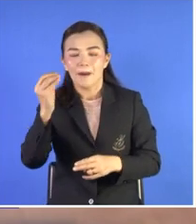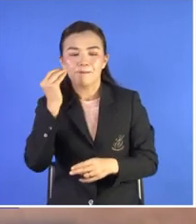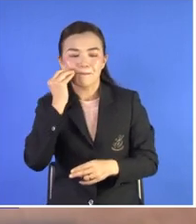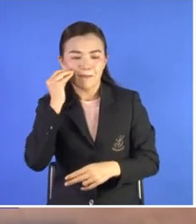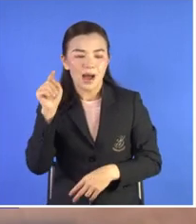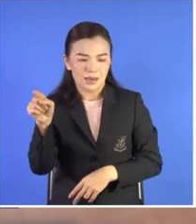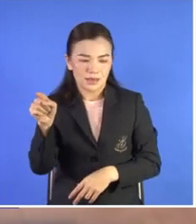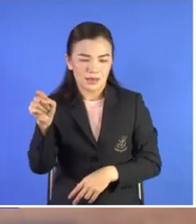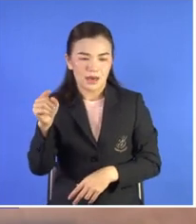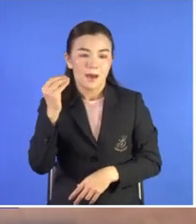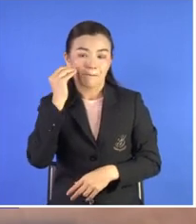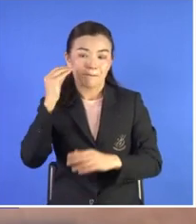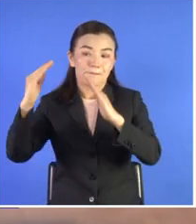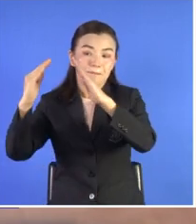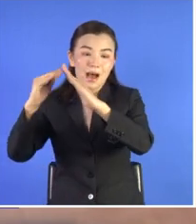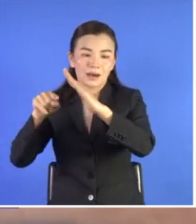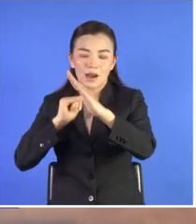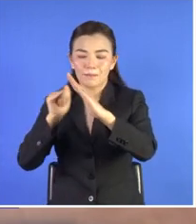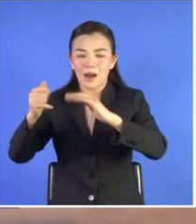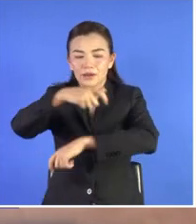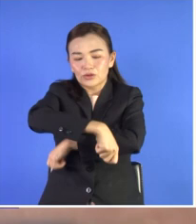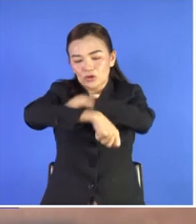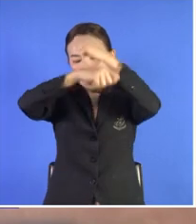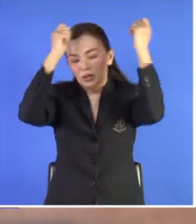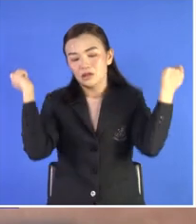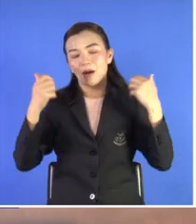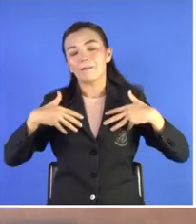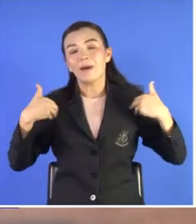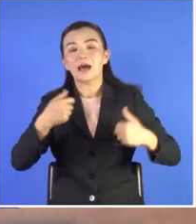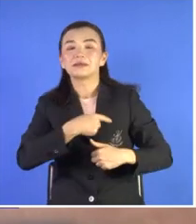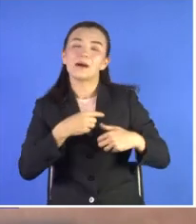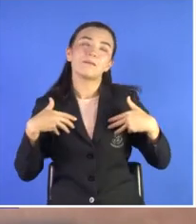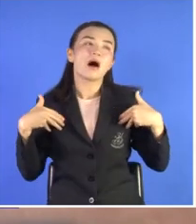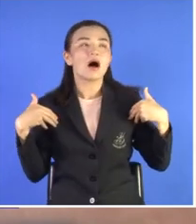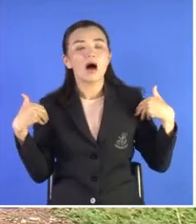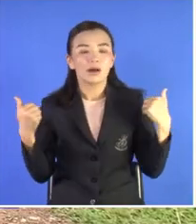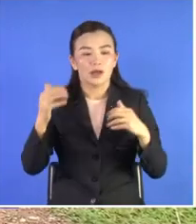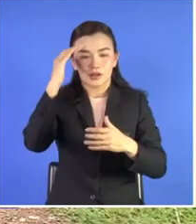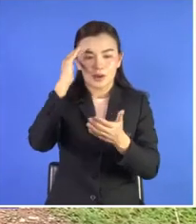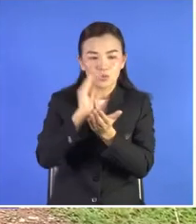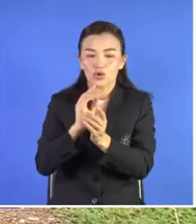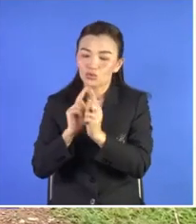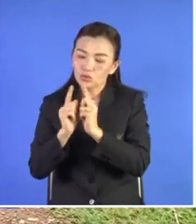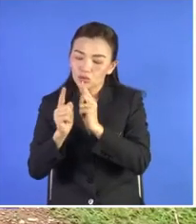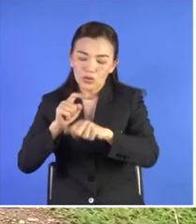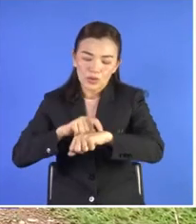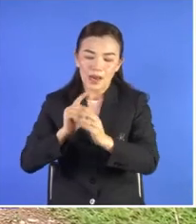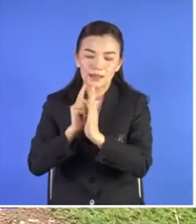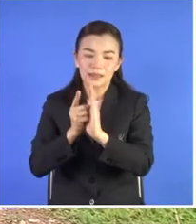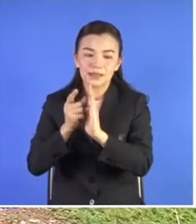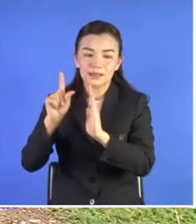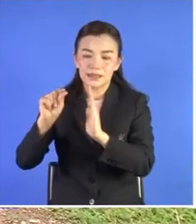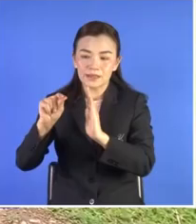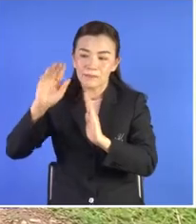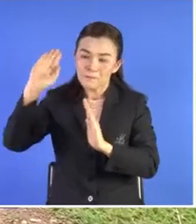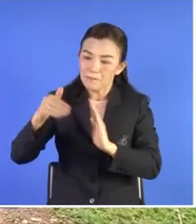อนไปหาเขาที่บ้านเนี่ยนอนถอดเสื้อท่าทางอารมณ์ดีเหมือนไม่มีอะไรเกิดขึ้นเลยนะตำรวจเจรจาก่อนนะคะประมาณสัก20นาทีก็ไม่ยอมลงจากบ้านม